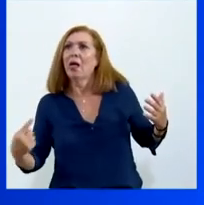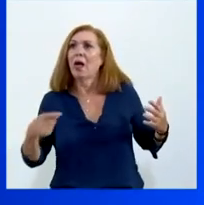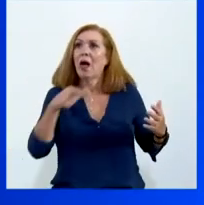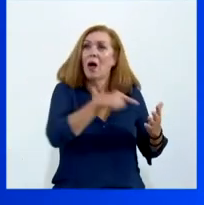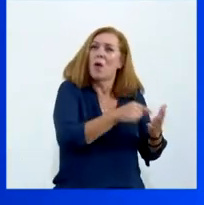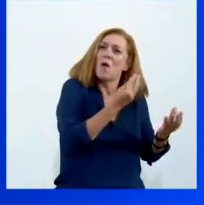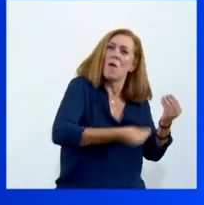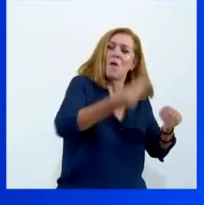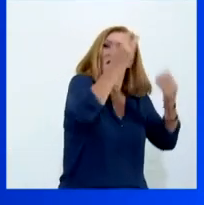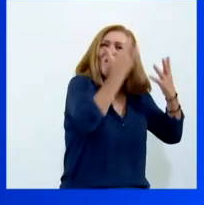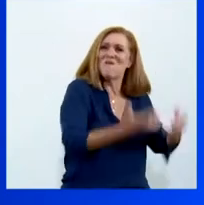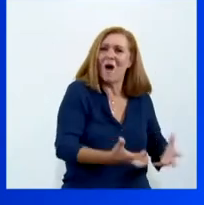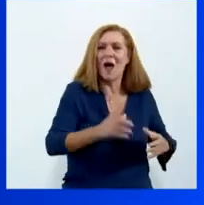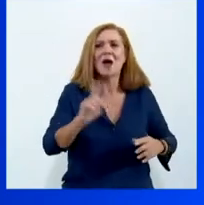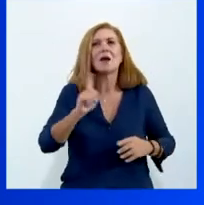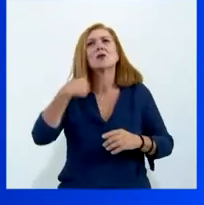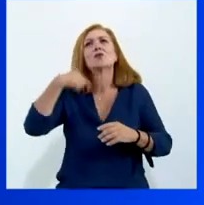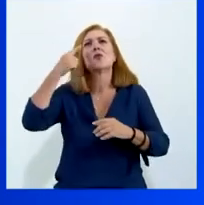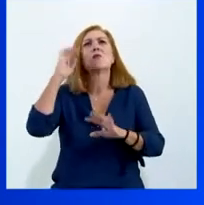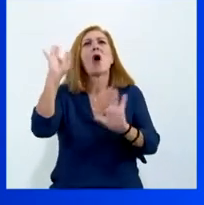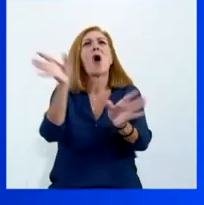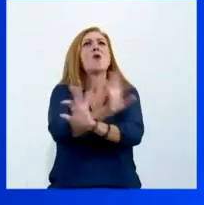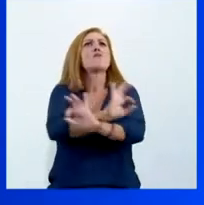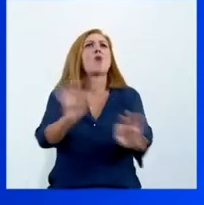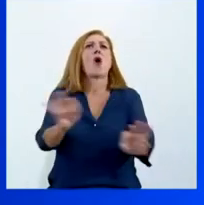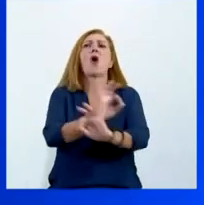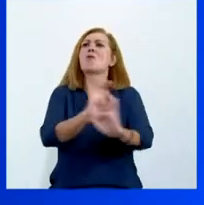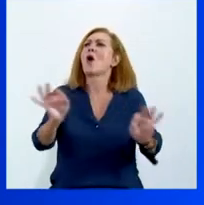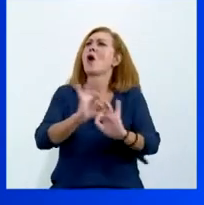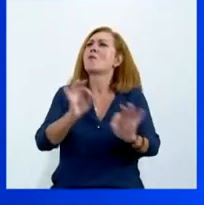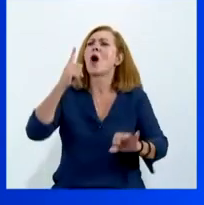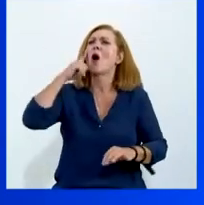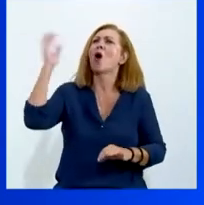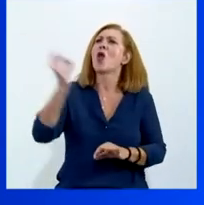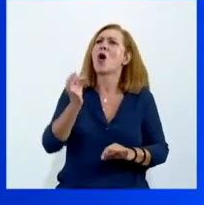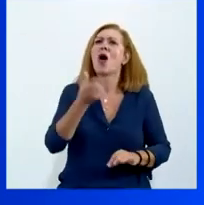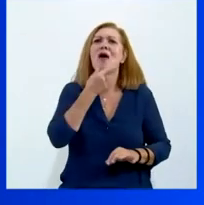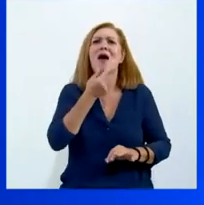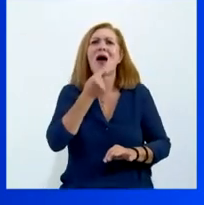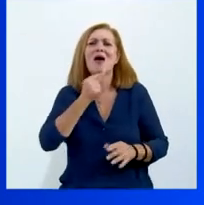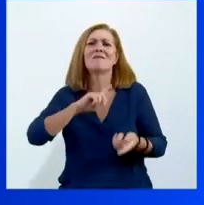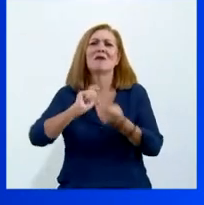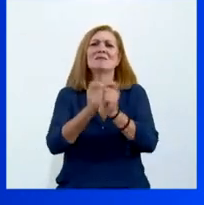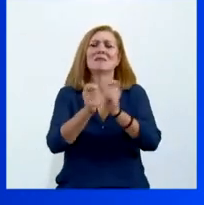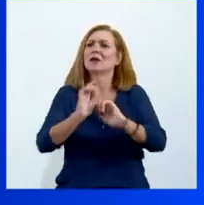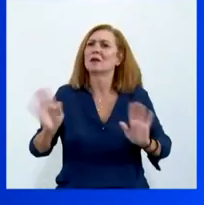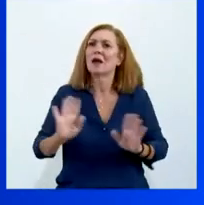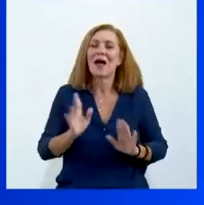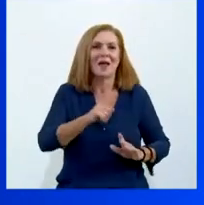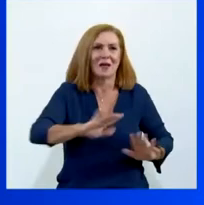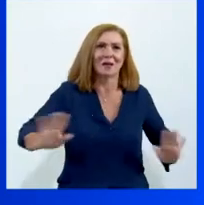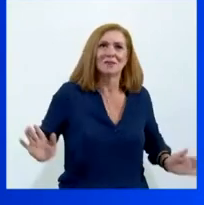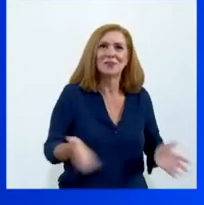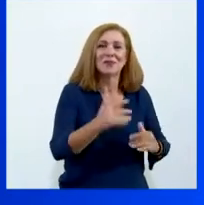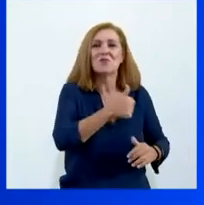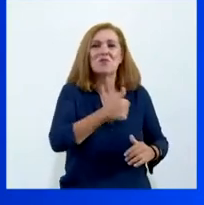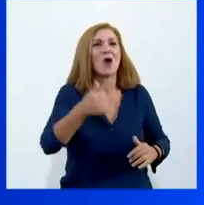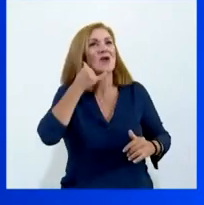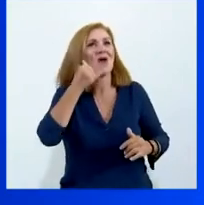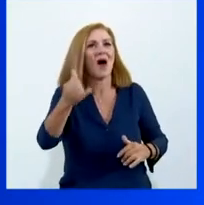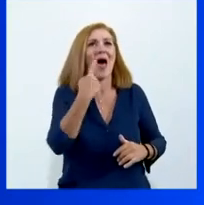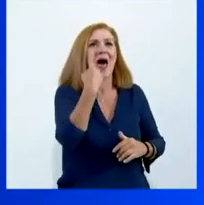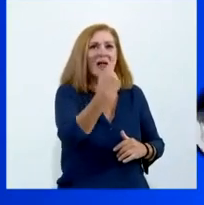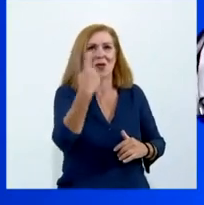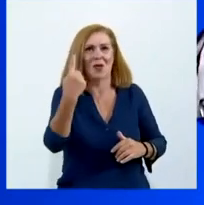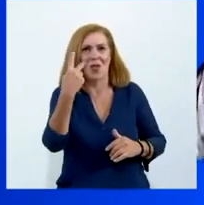όλα δεδομένα, ούτε να θεωρούμε ότι όλα αυτά έγιναν αυτονόητα και εύκολα. Διότι μια εκένωση δεν είναι μόνο το 112. Είναι με ολόκληρη